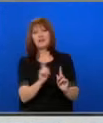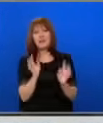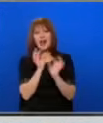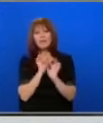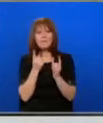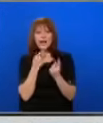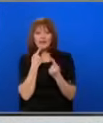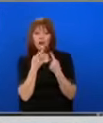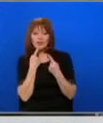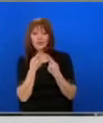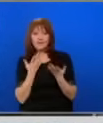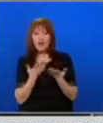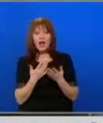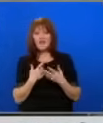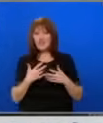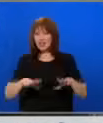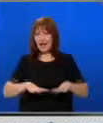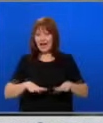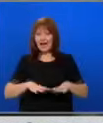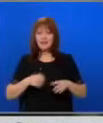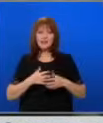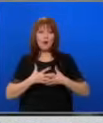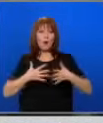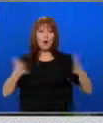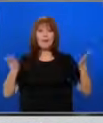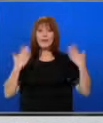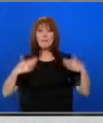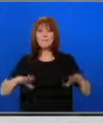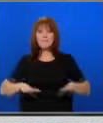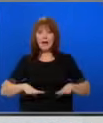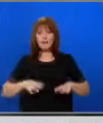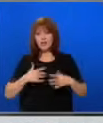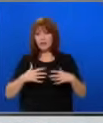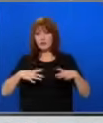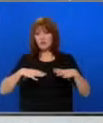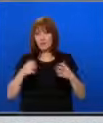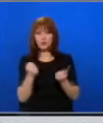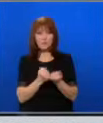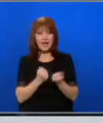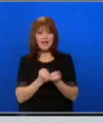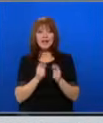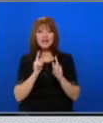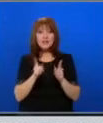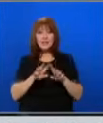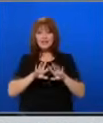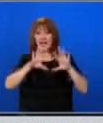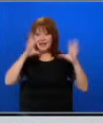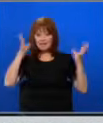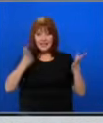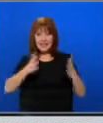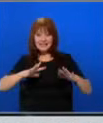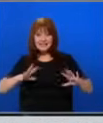В града ни има много големи паркове. Има място, но той трябва да е част от цялата тази композиция, защото иначе той ще